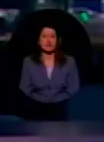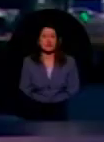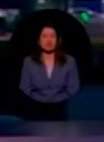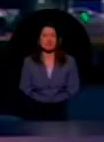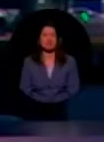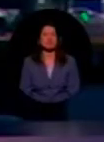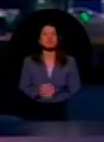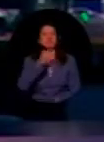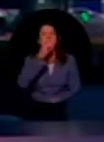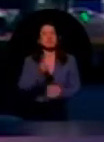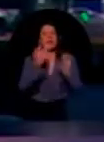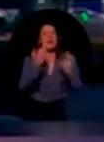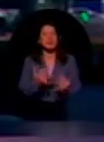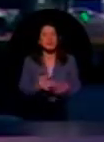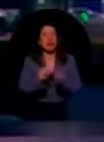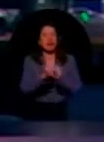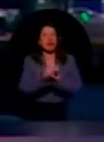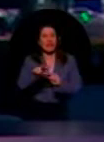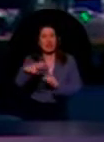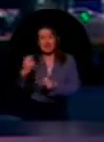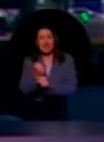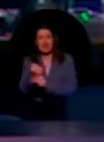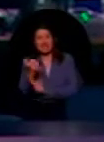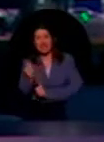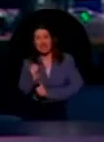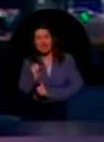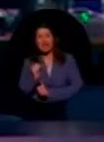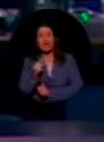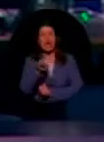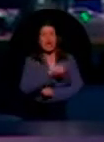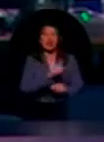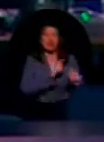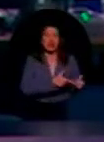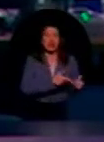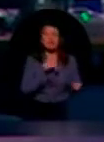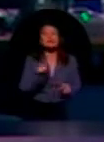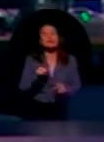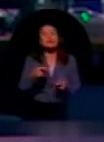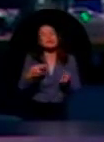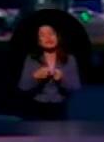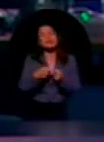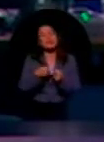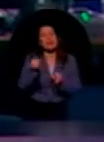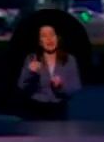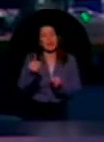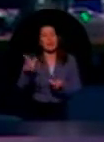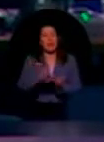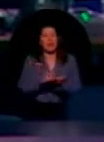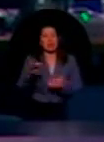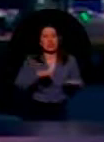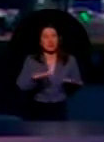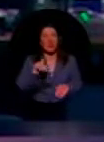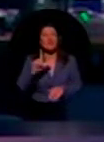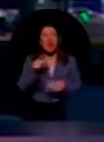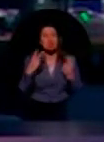אז מתי הופך מבצע צבאי למלחמה? הגדרה נתונה בעצם רק להחלטת ממשלה, אבל המשמעות הכלכלית מתברר היא אדירה. גם אם